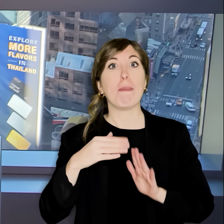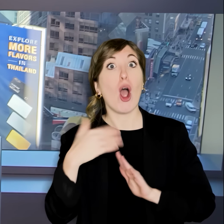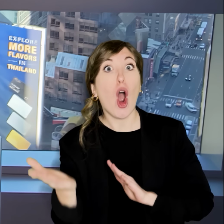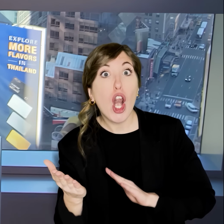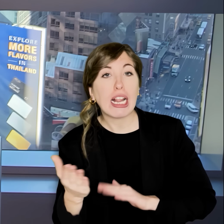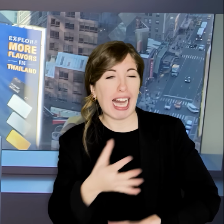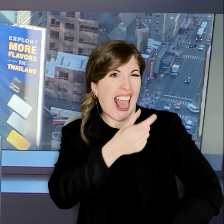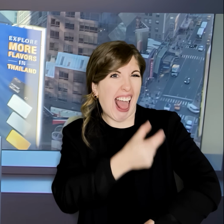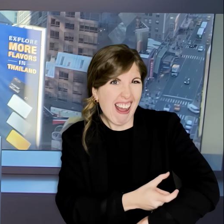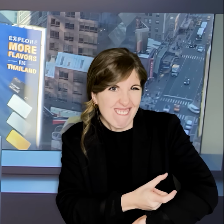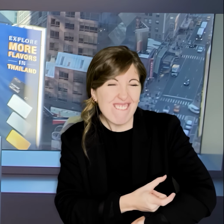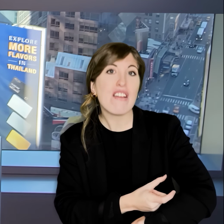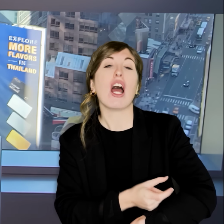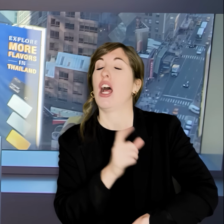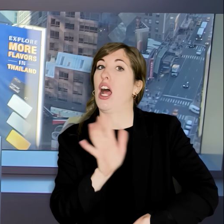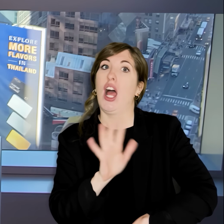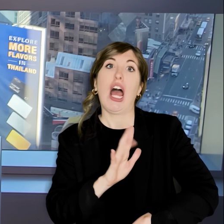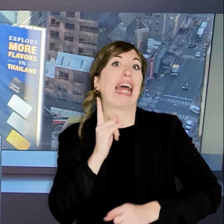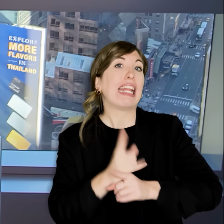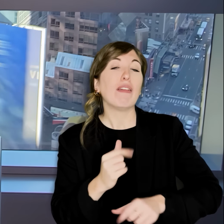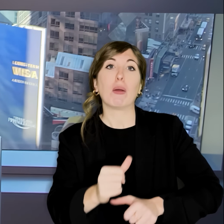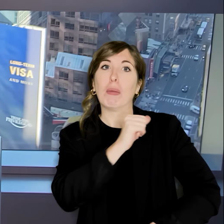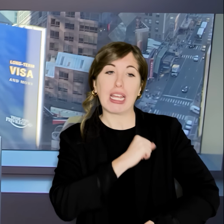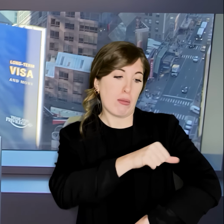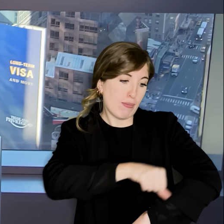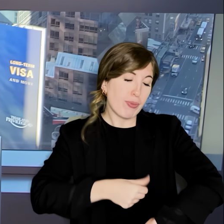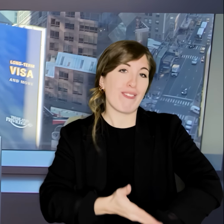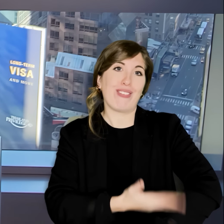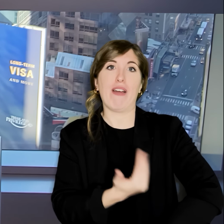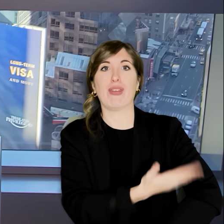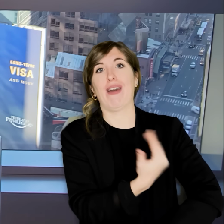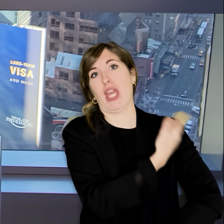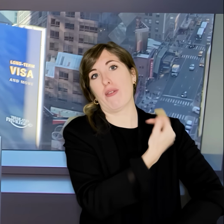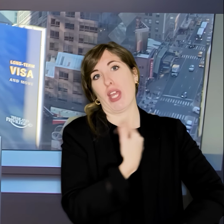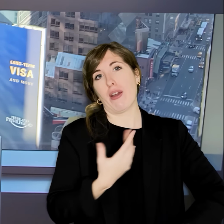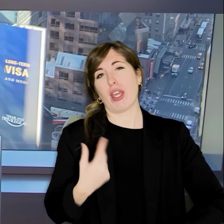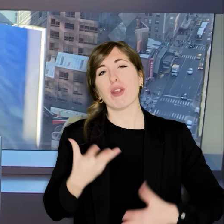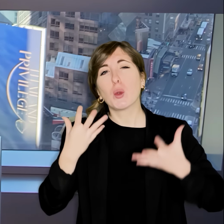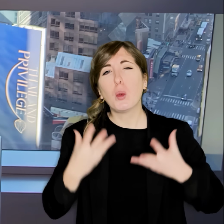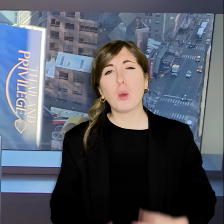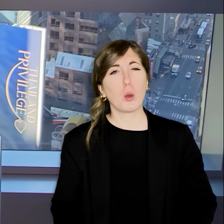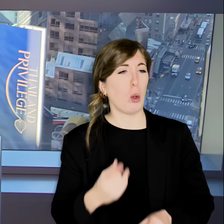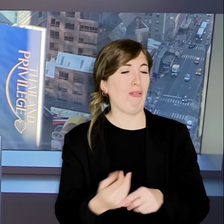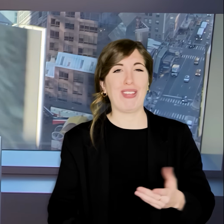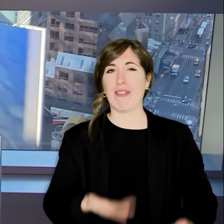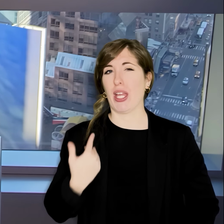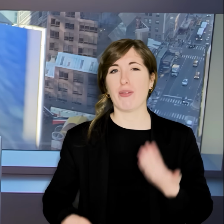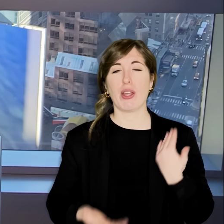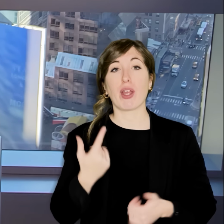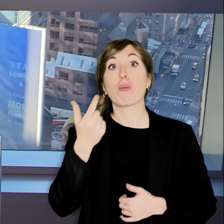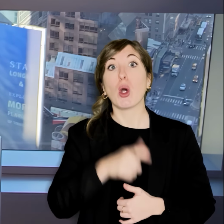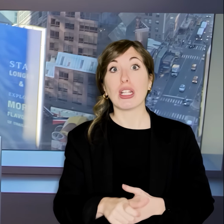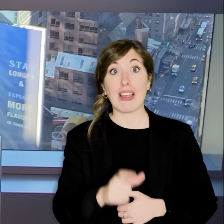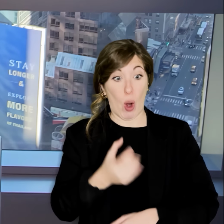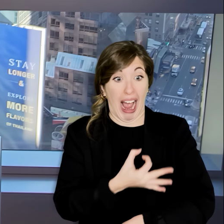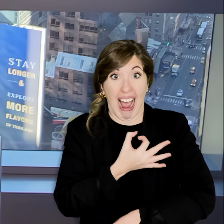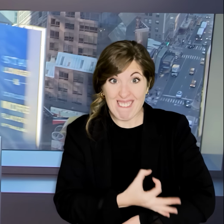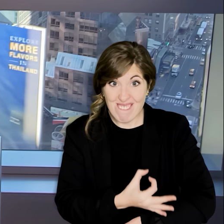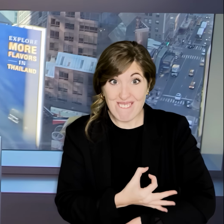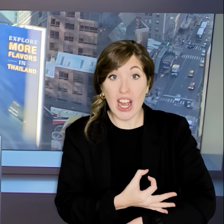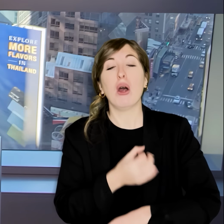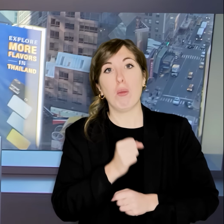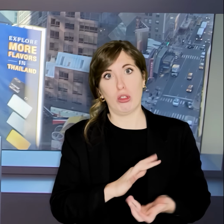precauzionalmente bisogna toglierli tutti perché perché fanno melanoma più sono grandi più